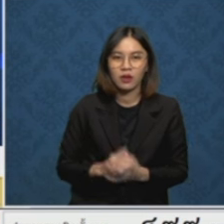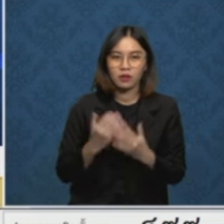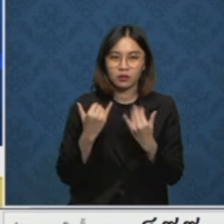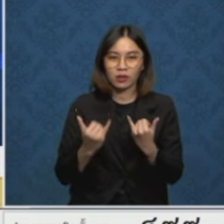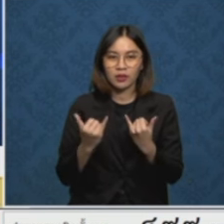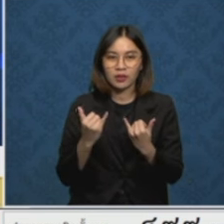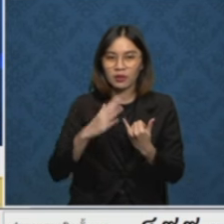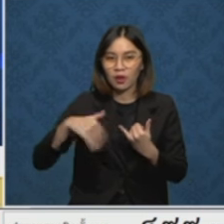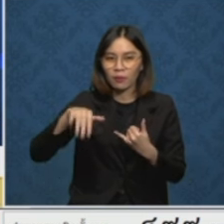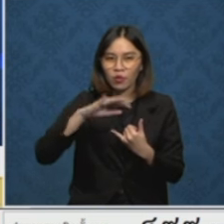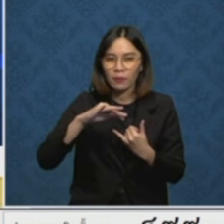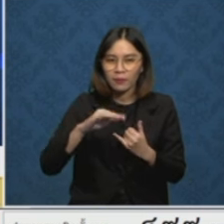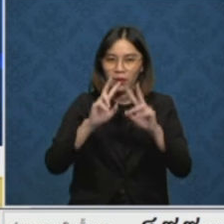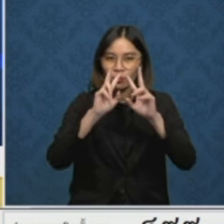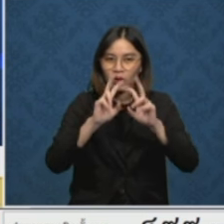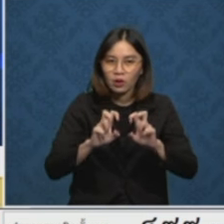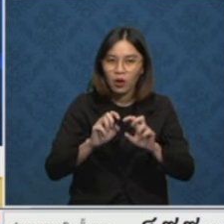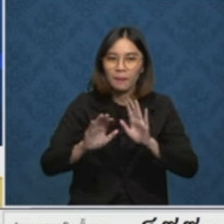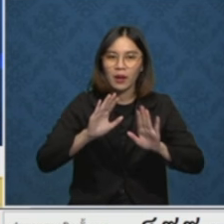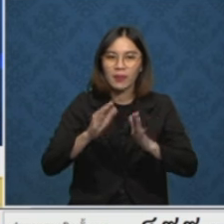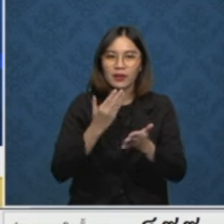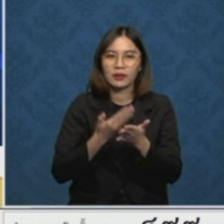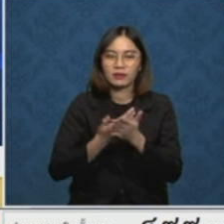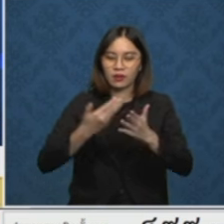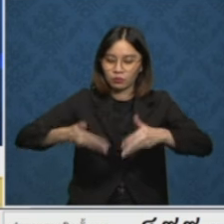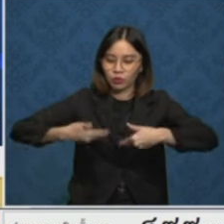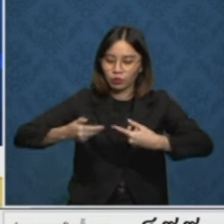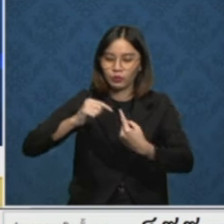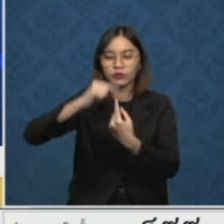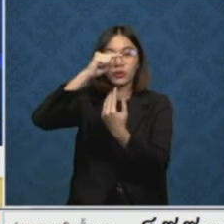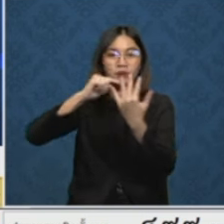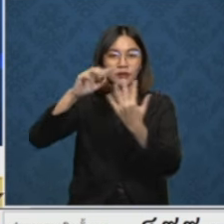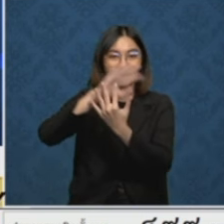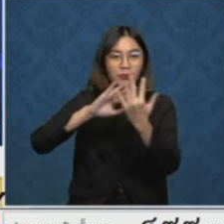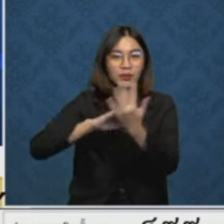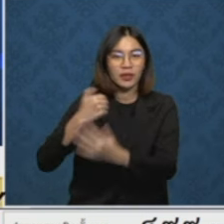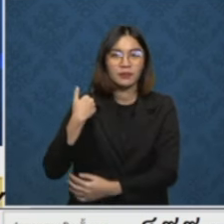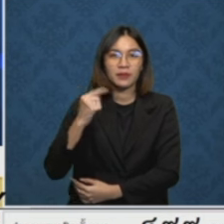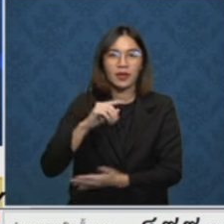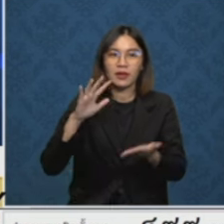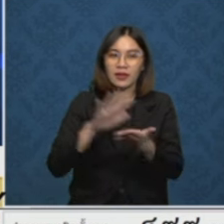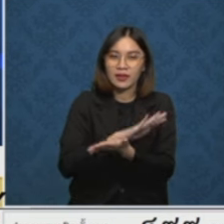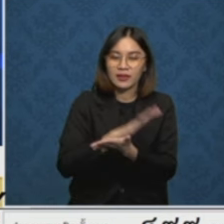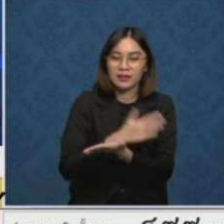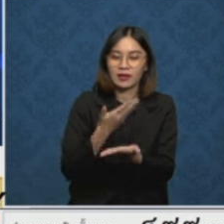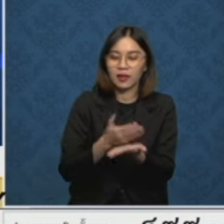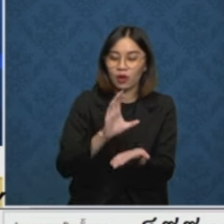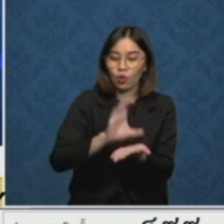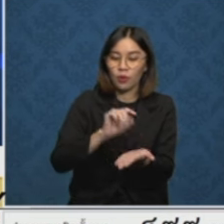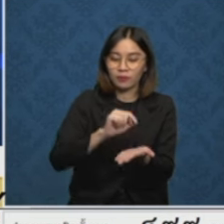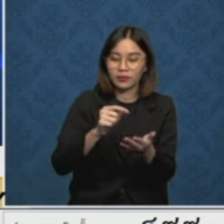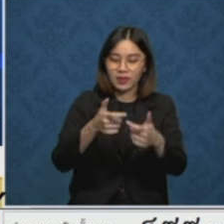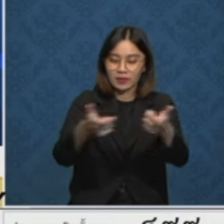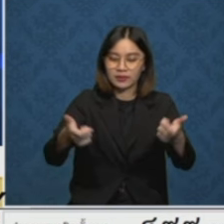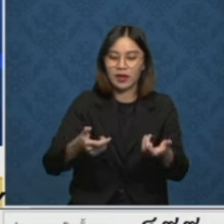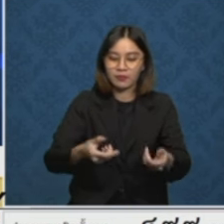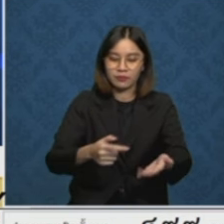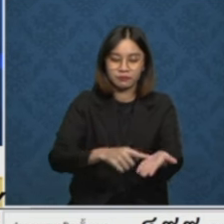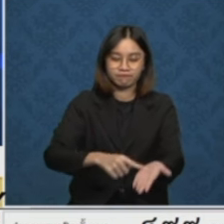าดูกันว่าประมาณการรายได้ของประเทศเป็นอย่างไรในเอกสารงบประมาณค่ะที่ให้มาน